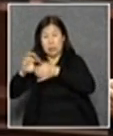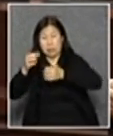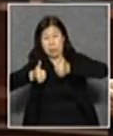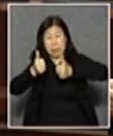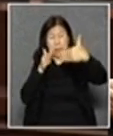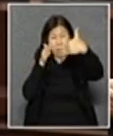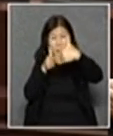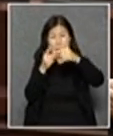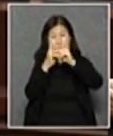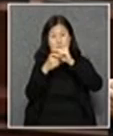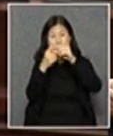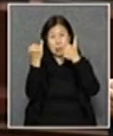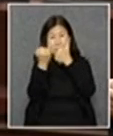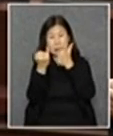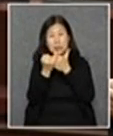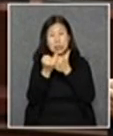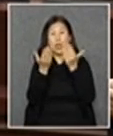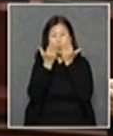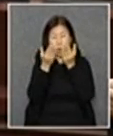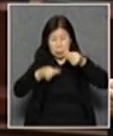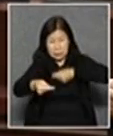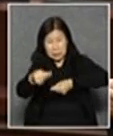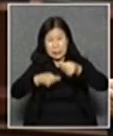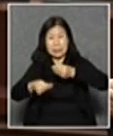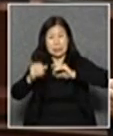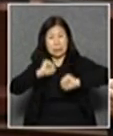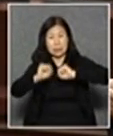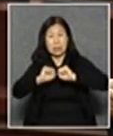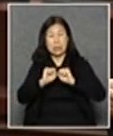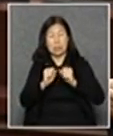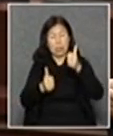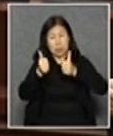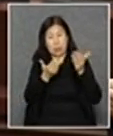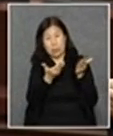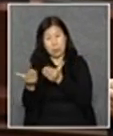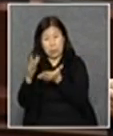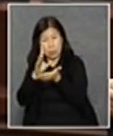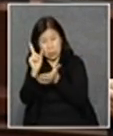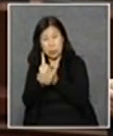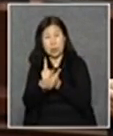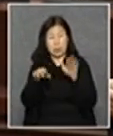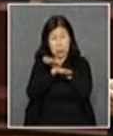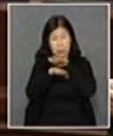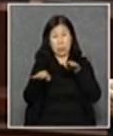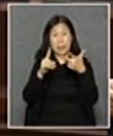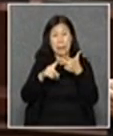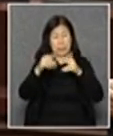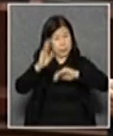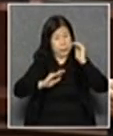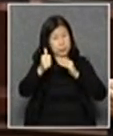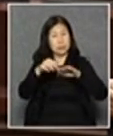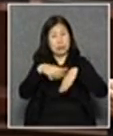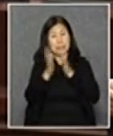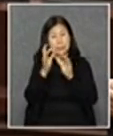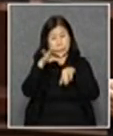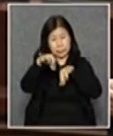生，又是學術性的交流活動，賽事的安排應該以專業、安全、優質、節約為